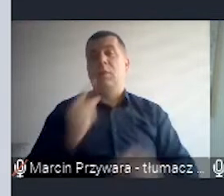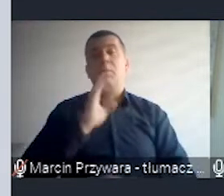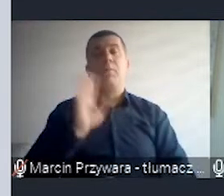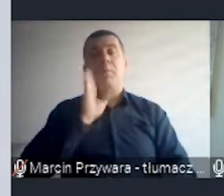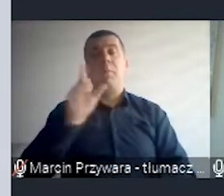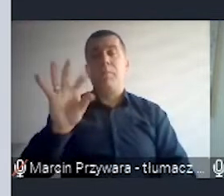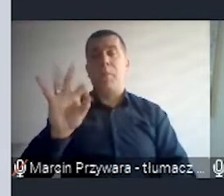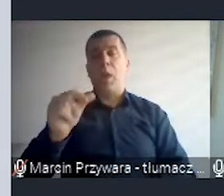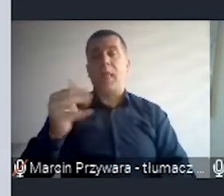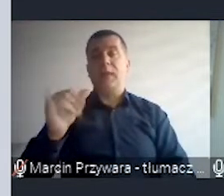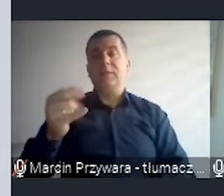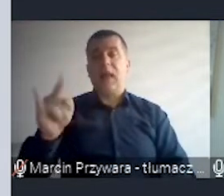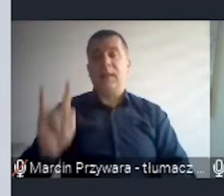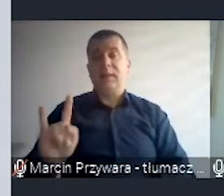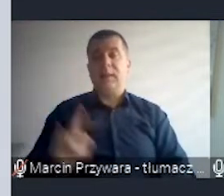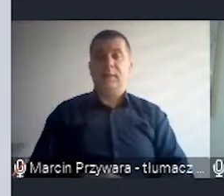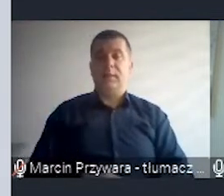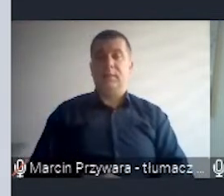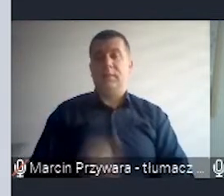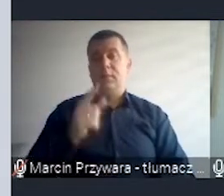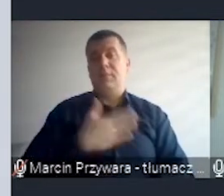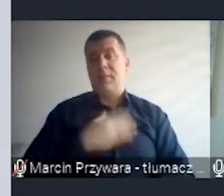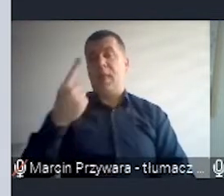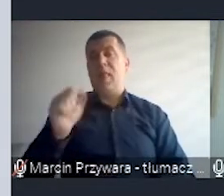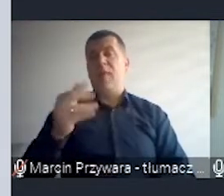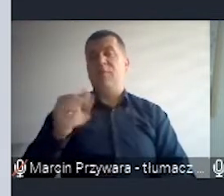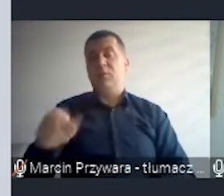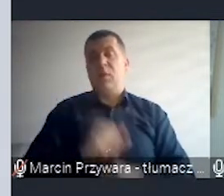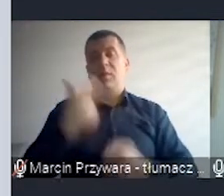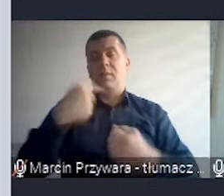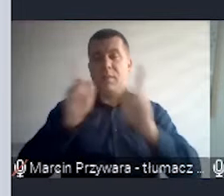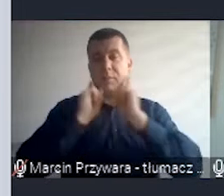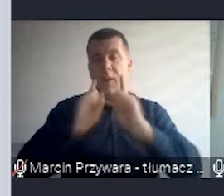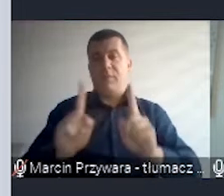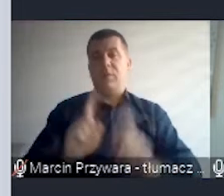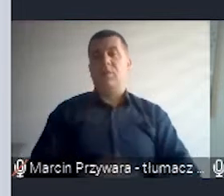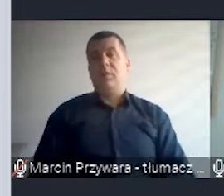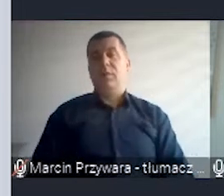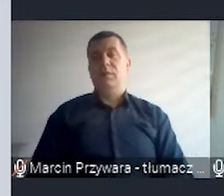potencjalnym. I tym sposobem mamy definicję nieprawidłowości.